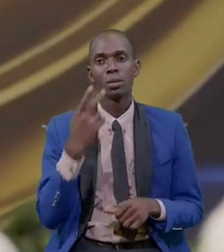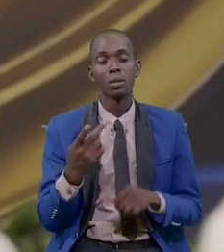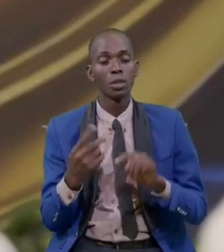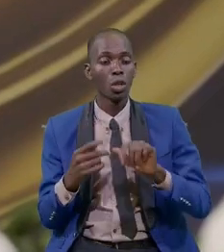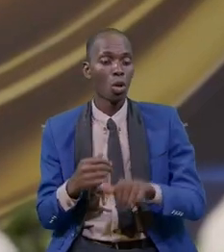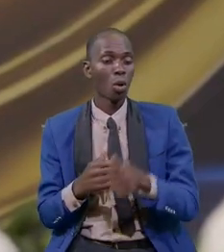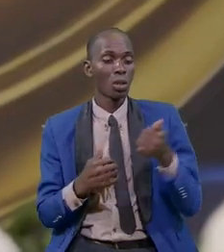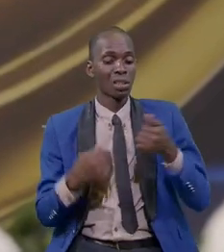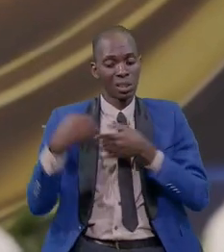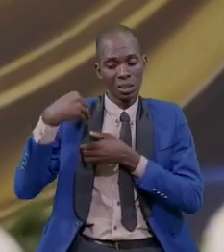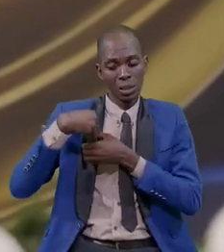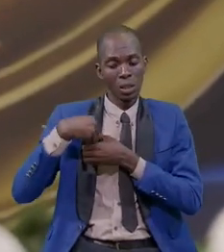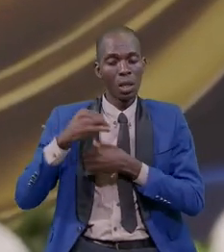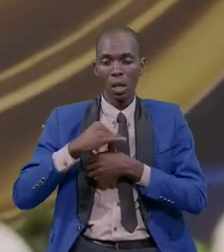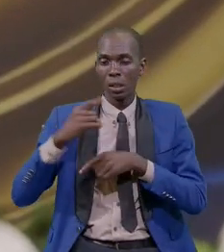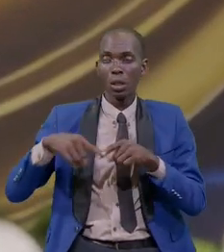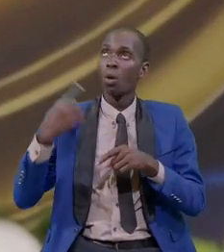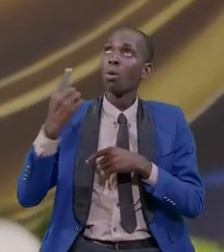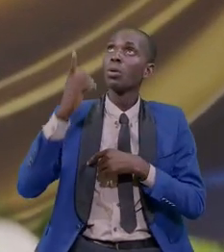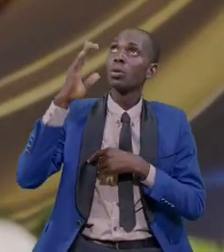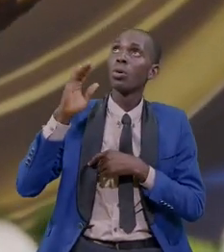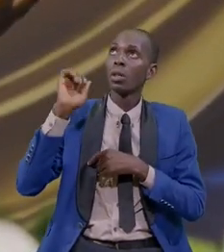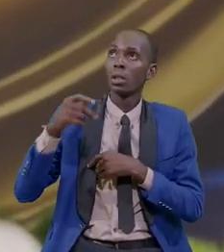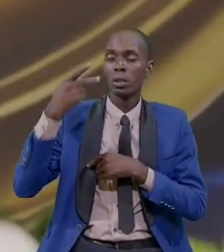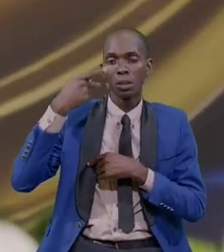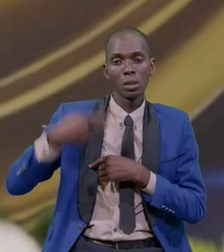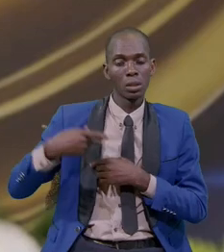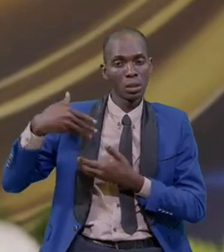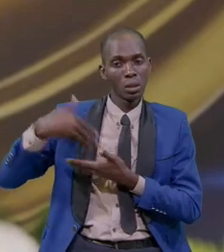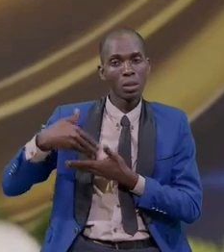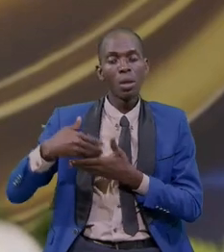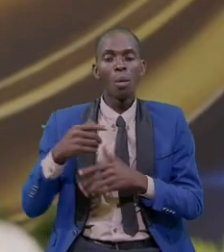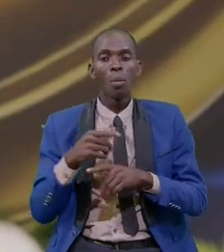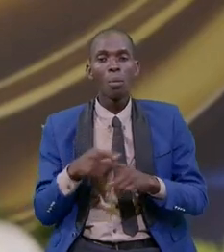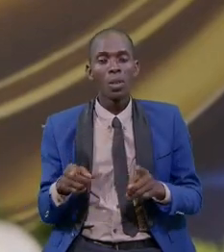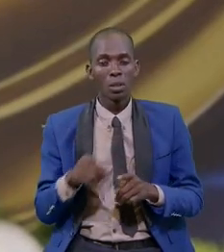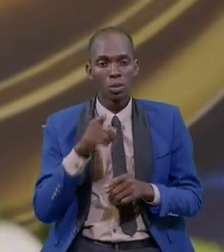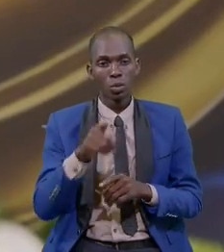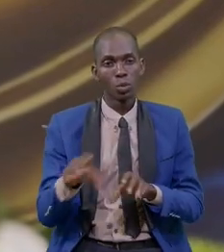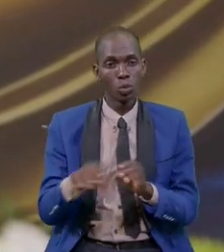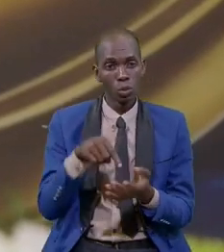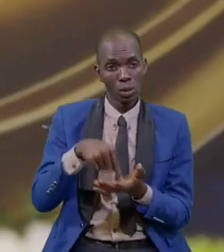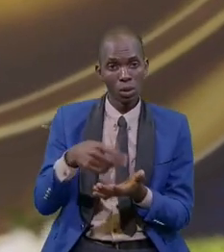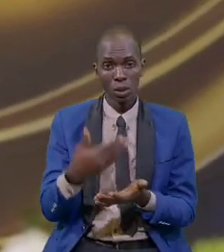est à l'intérieur de toi, c'est seulement Dieu qui peut voir ça. Alors le fais, va le faire et tu vivras.